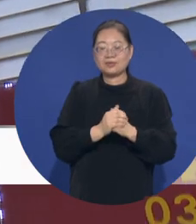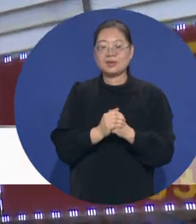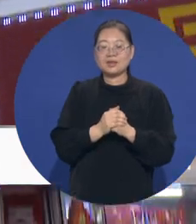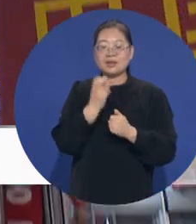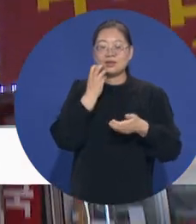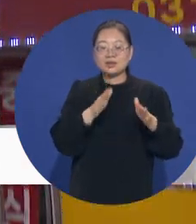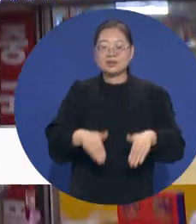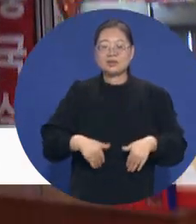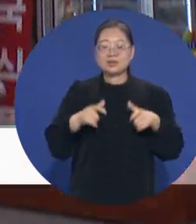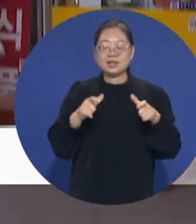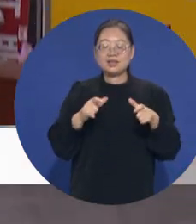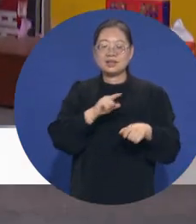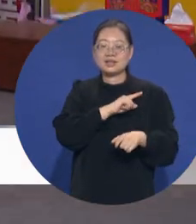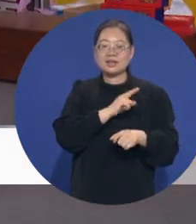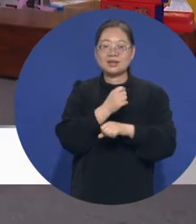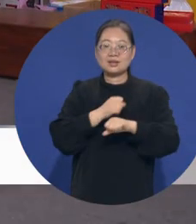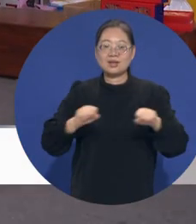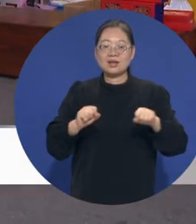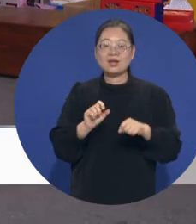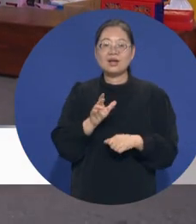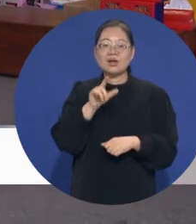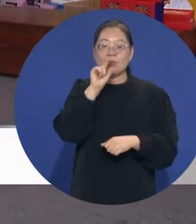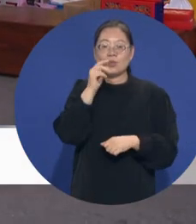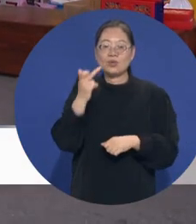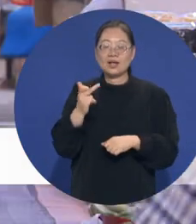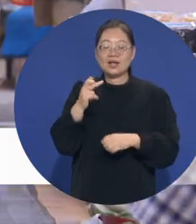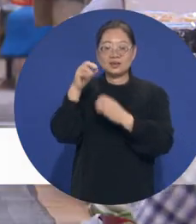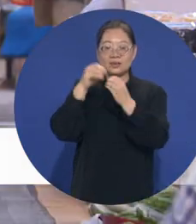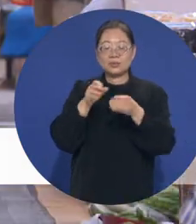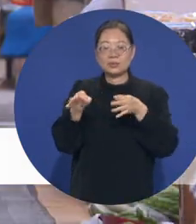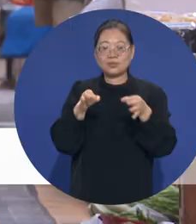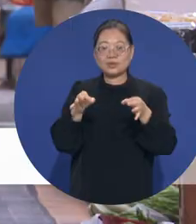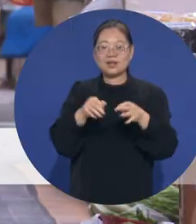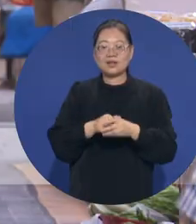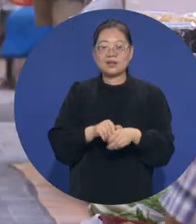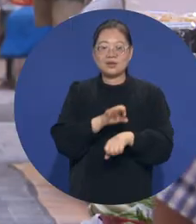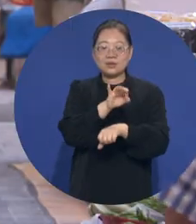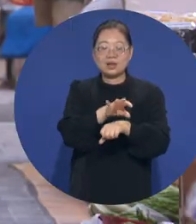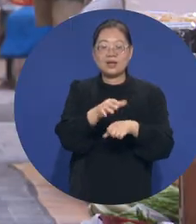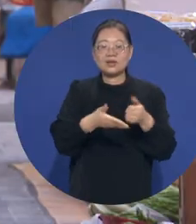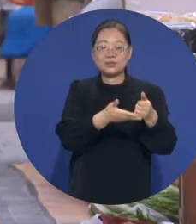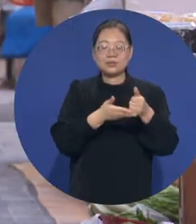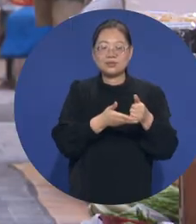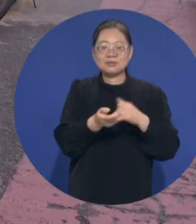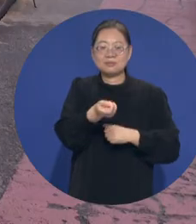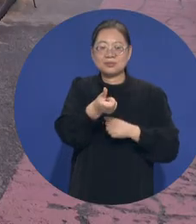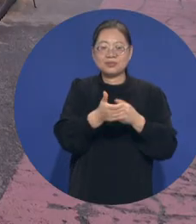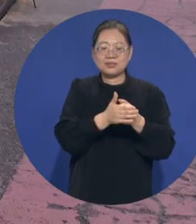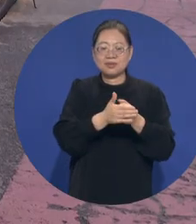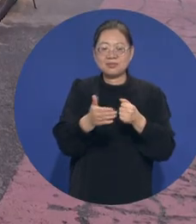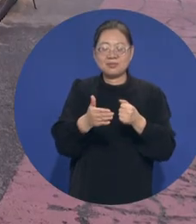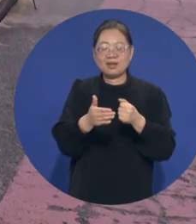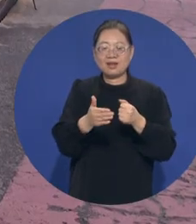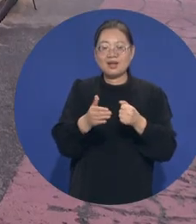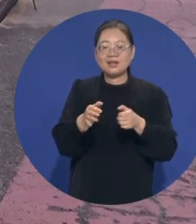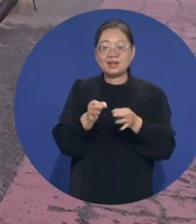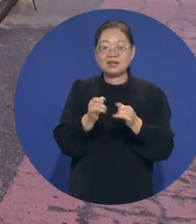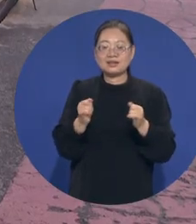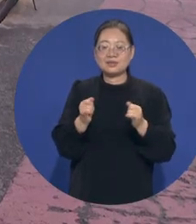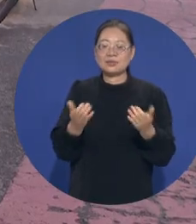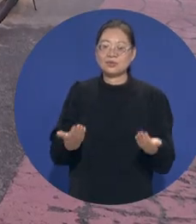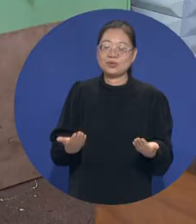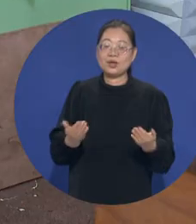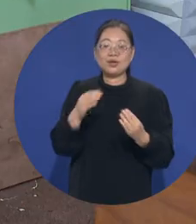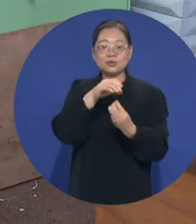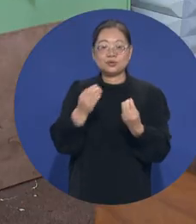경기 남부 지역 최대 규모를 자랑하는 오산의 전통시장. 구매하려는 손님들이 적어 한산한 모습입니다. 심지어